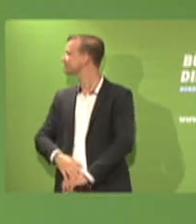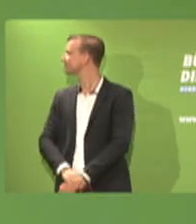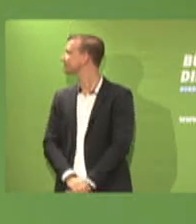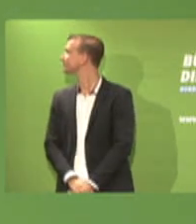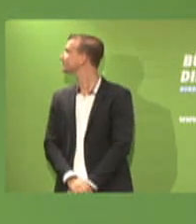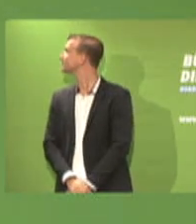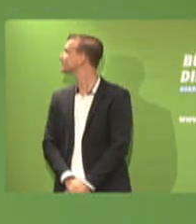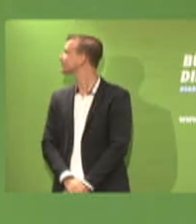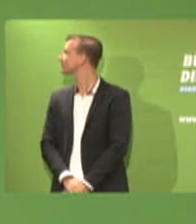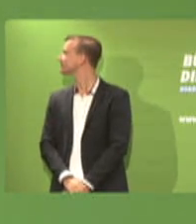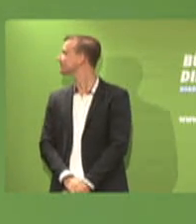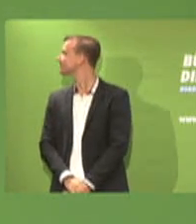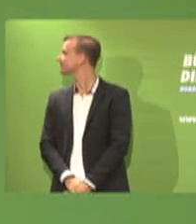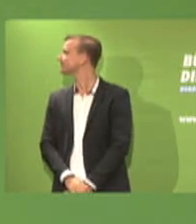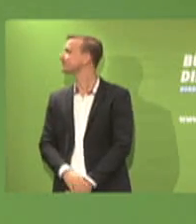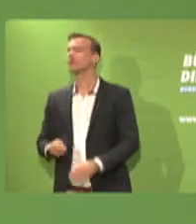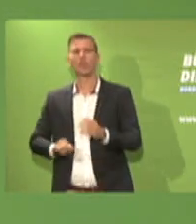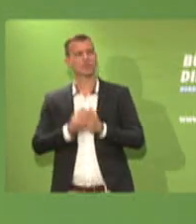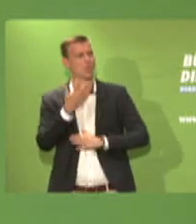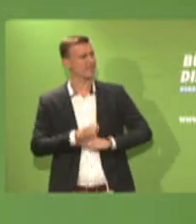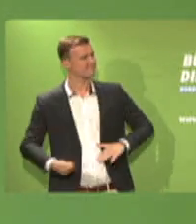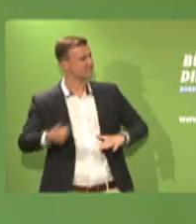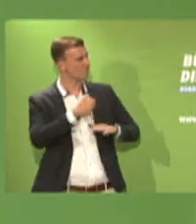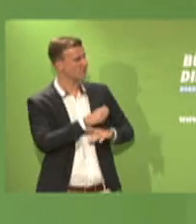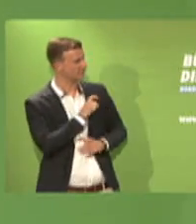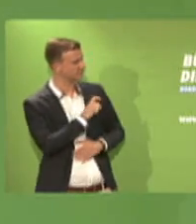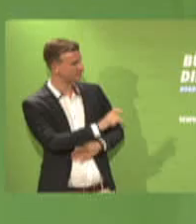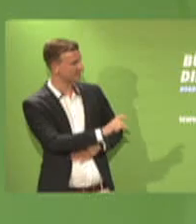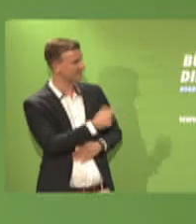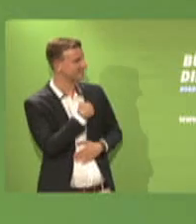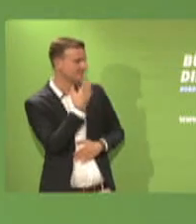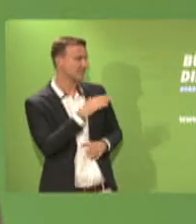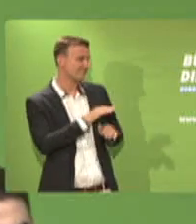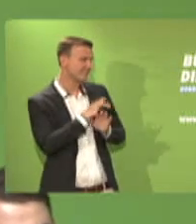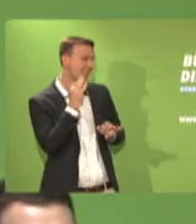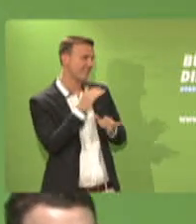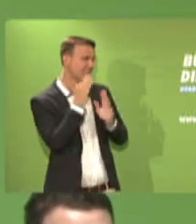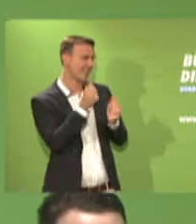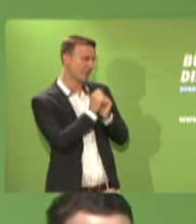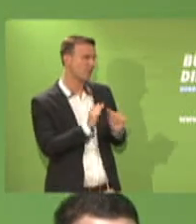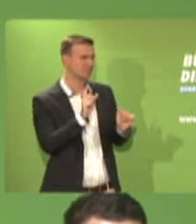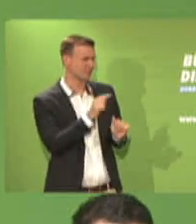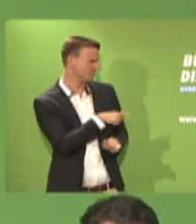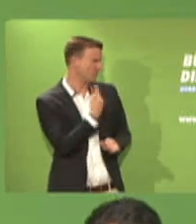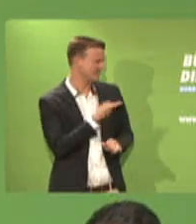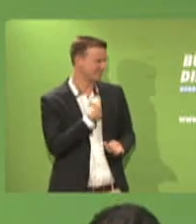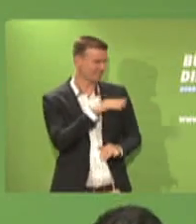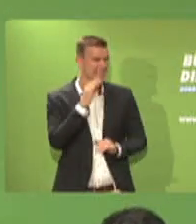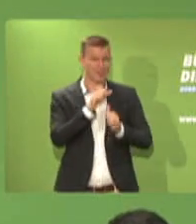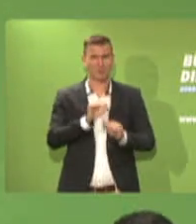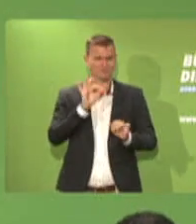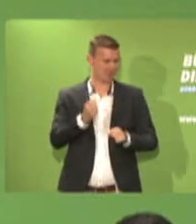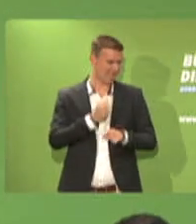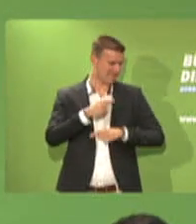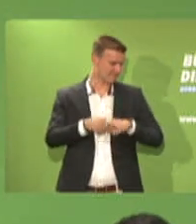Wir wünschen dem neuen Vorstand viel, viel Glück und uns sozusagen viel Glück bei der Arbeit.